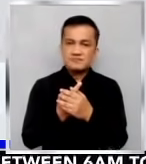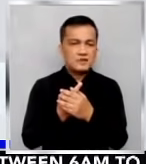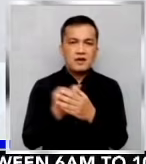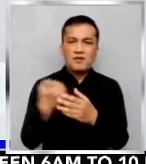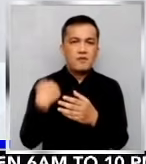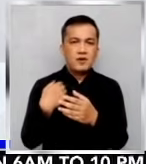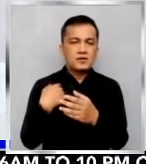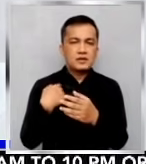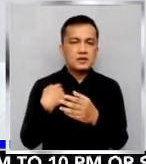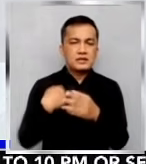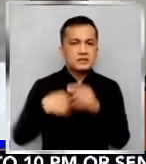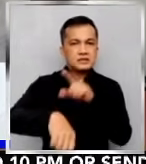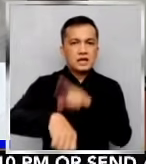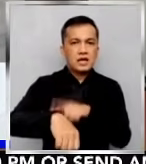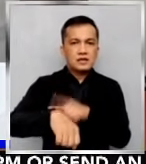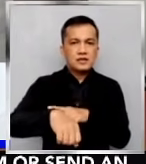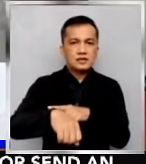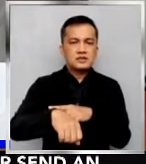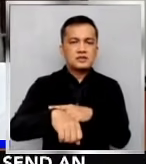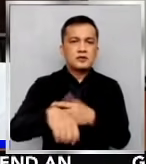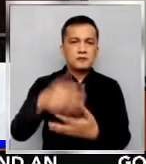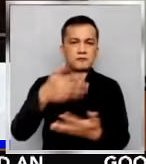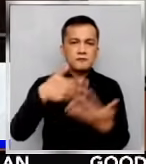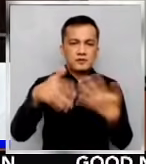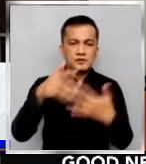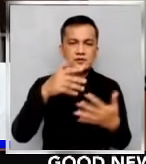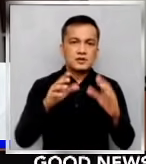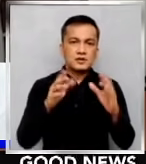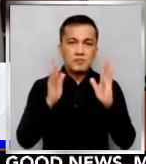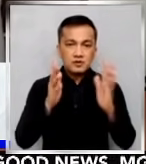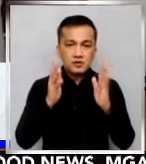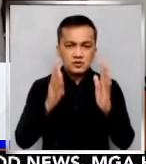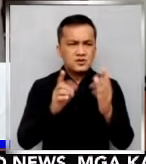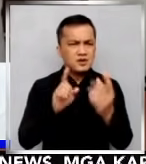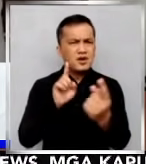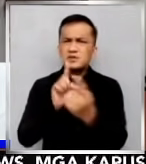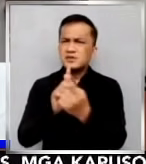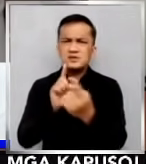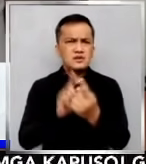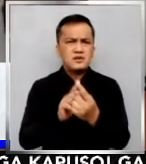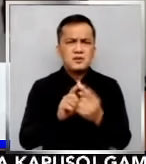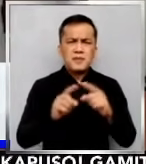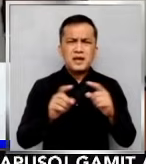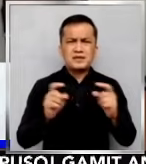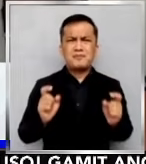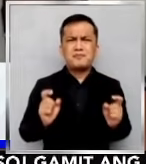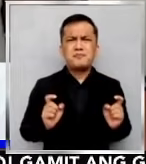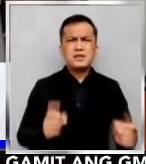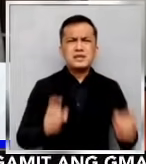pagkakataong magkausap-usap. Na-meet ko na silang lahat pero sobrang bilis lang.